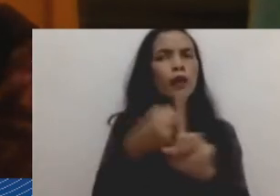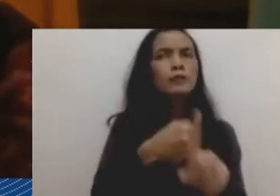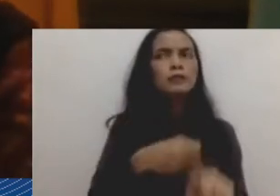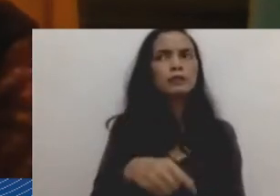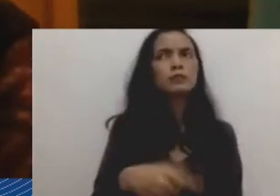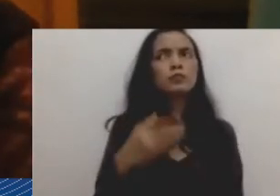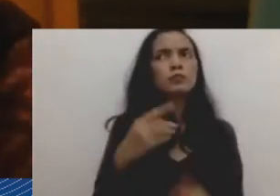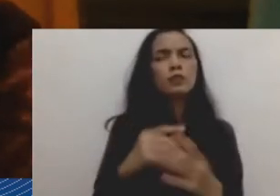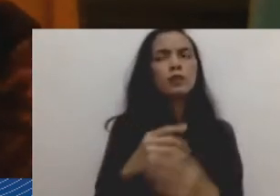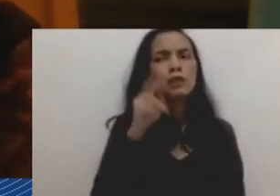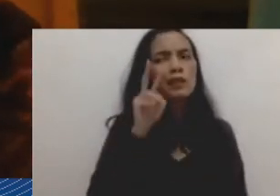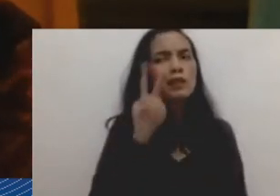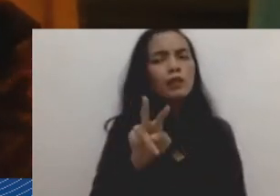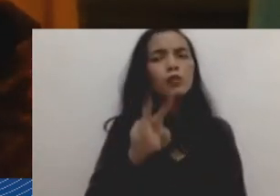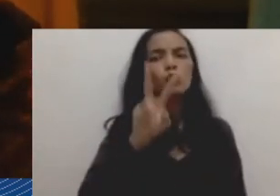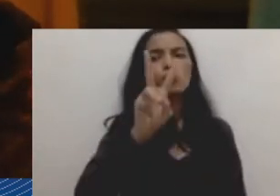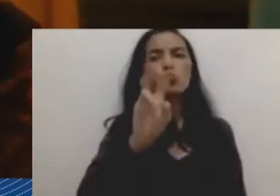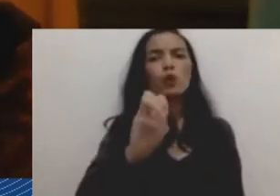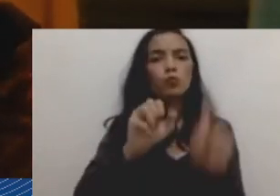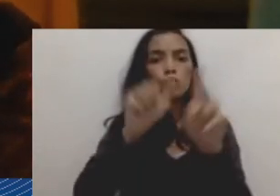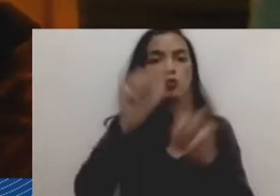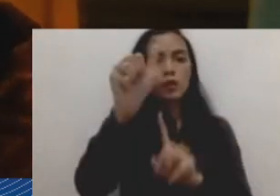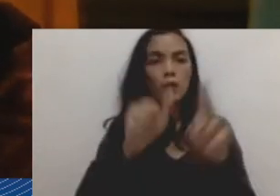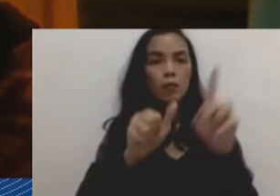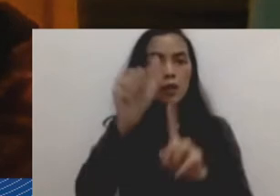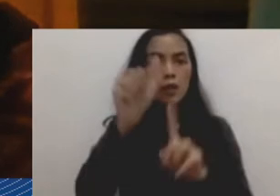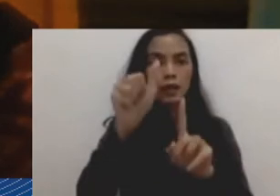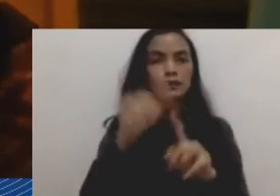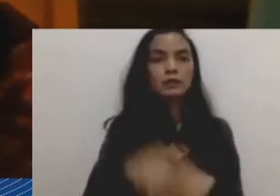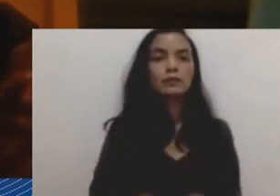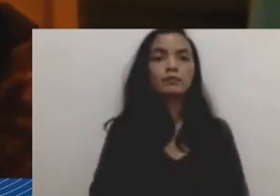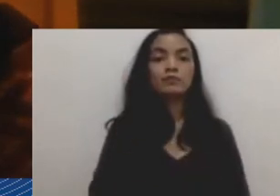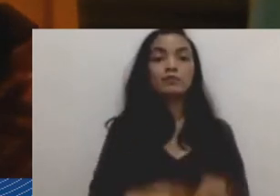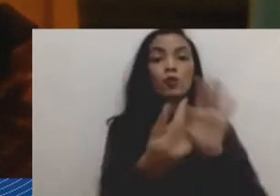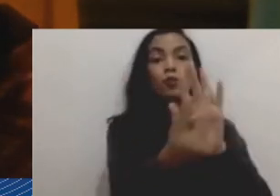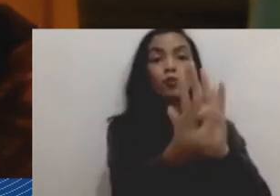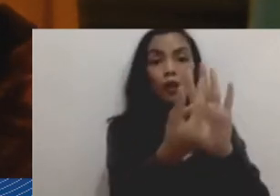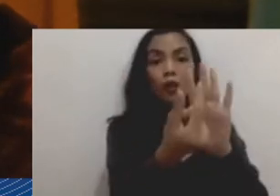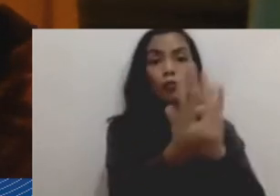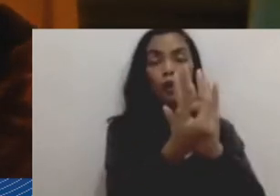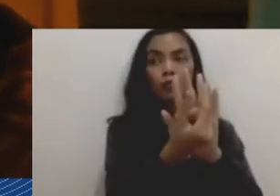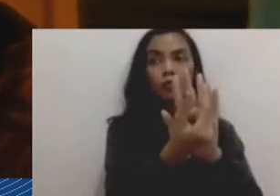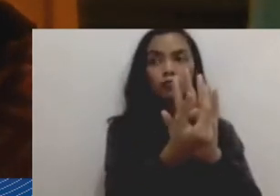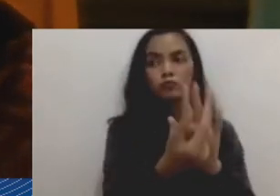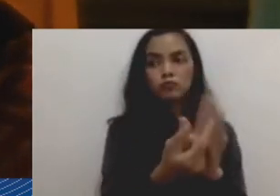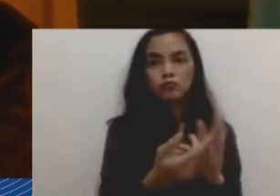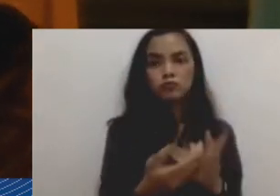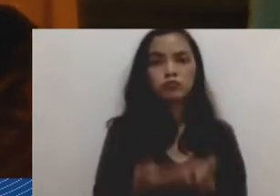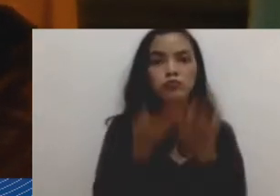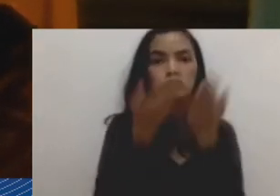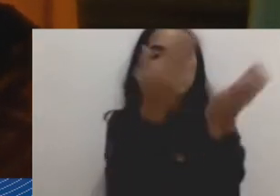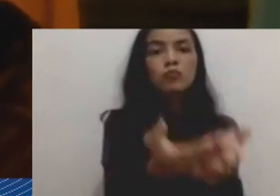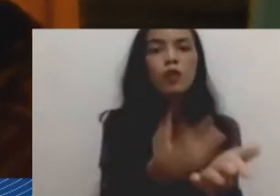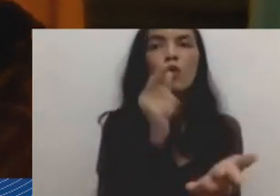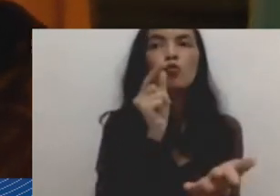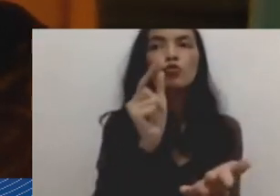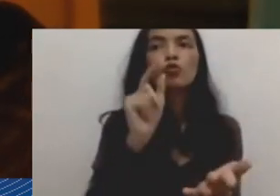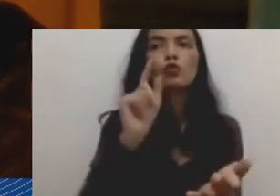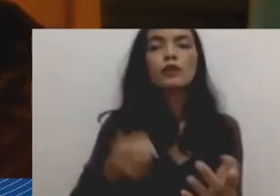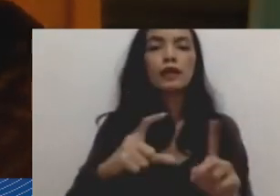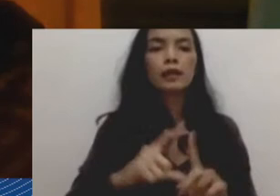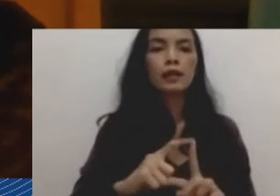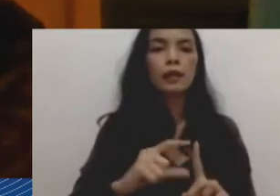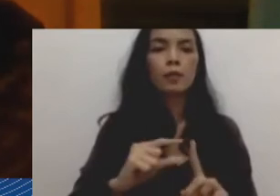2016. Lalu draft ini sebagai usulan masuk menjadi usulan inisiatif DPR.